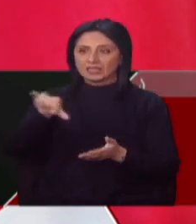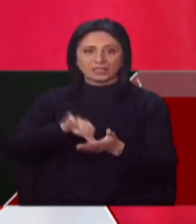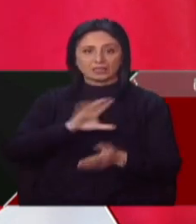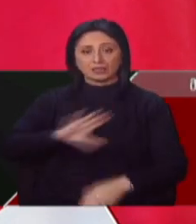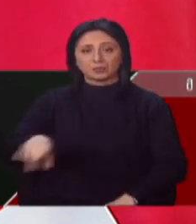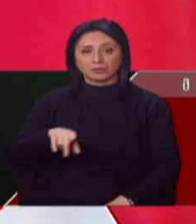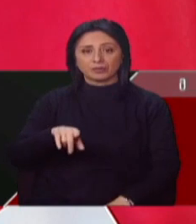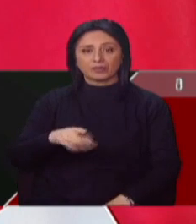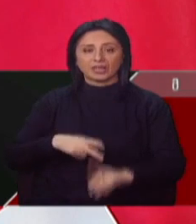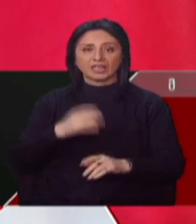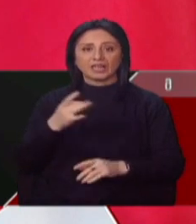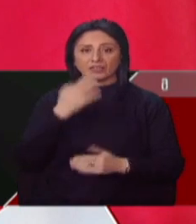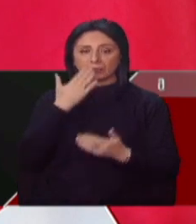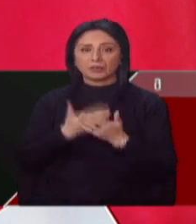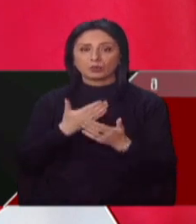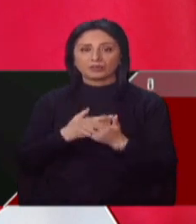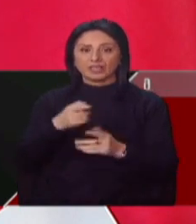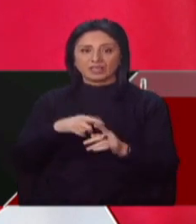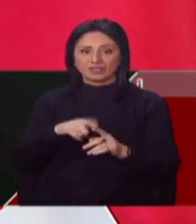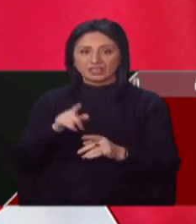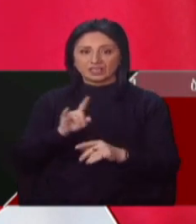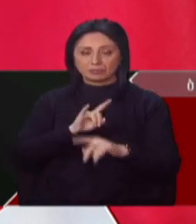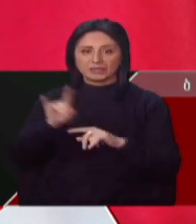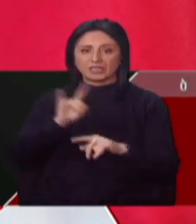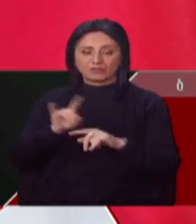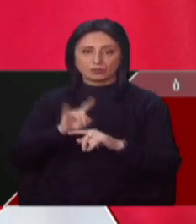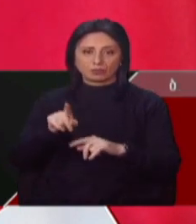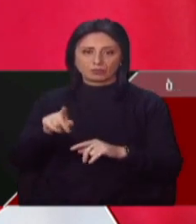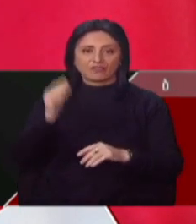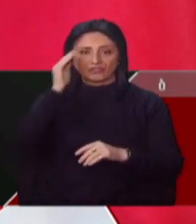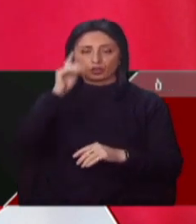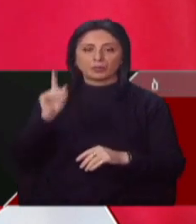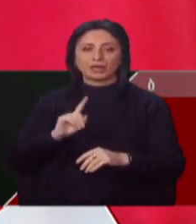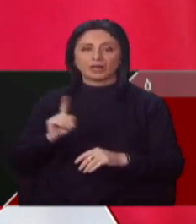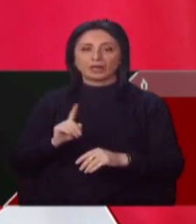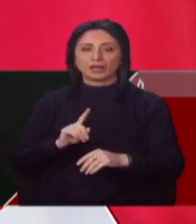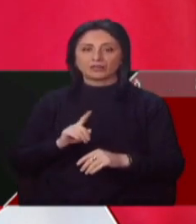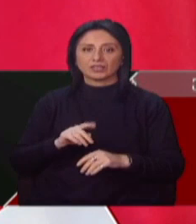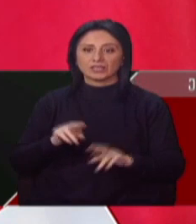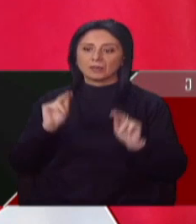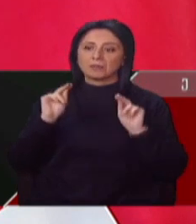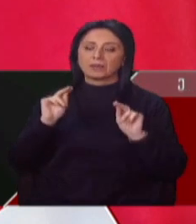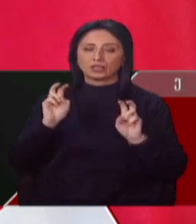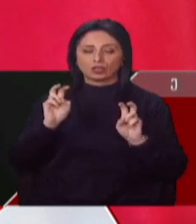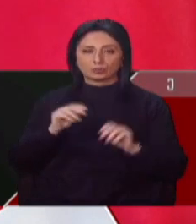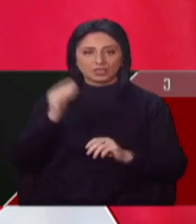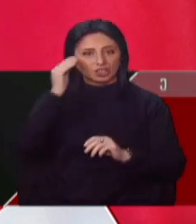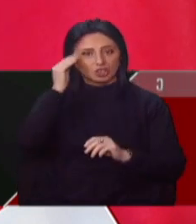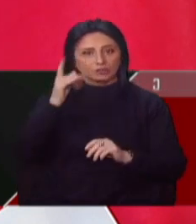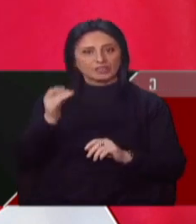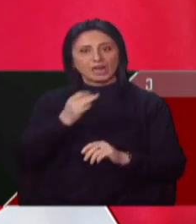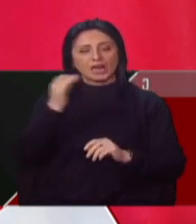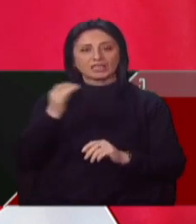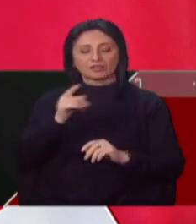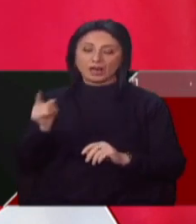ესწრებოდა. Ეს კიდევ ერთხელ მიუთითებს, რომ ის ფსევდო ვითომ რაღაც პატრიოტიზმი თითქოს რომ